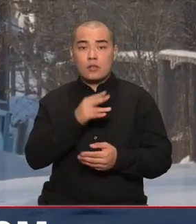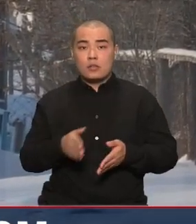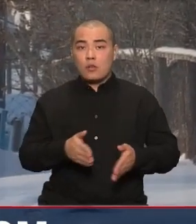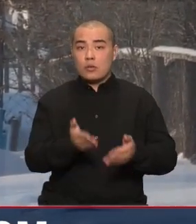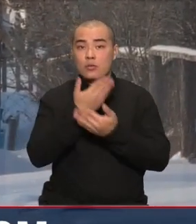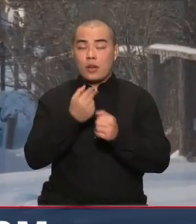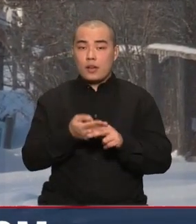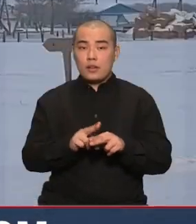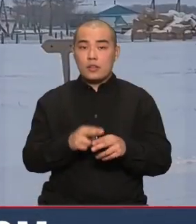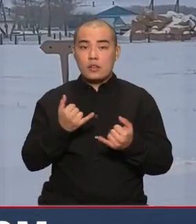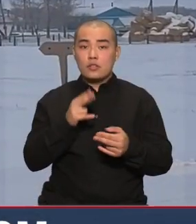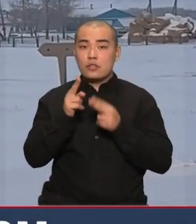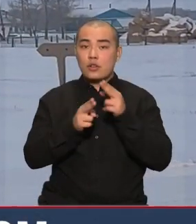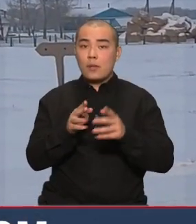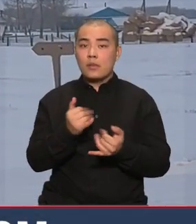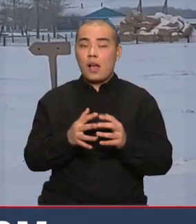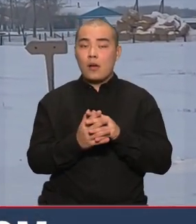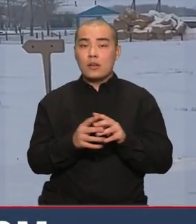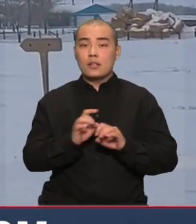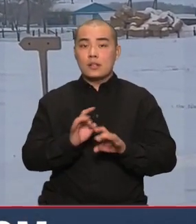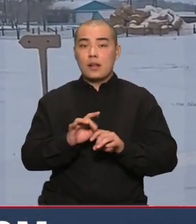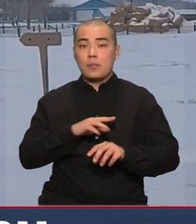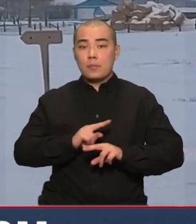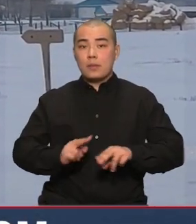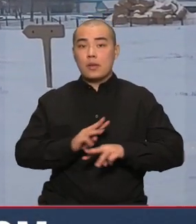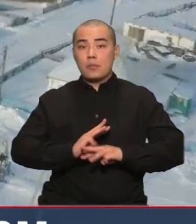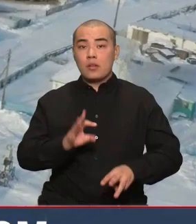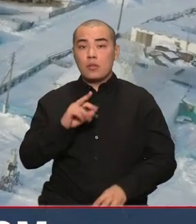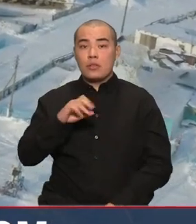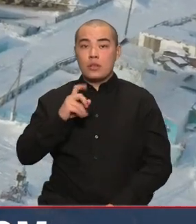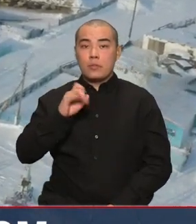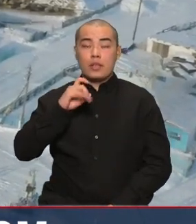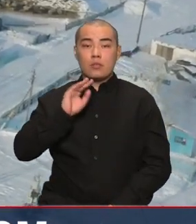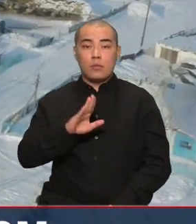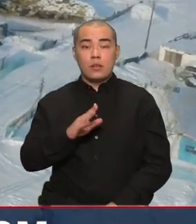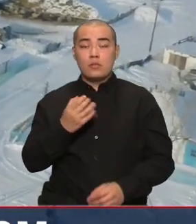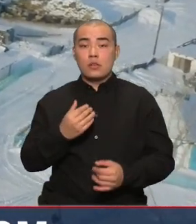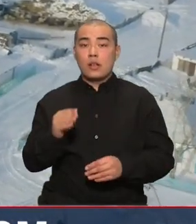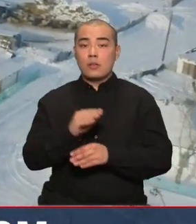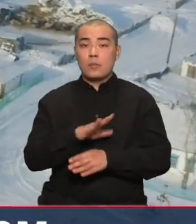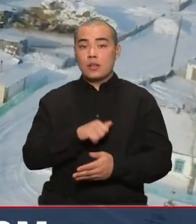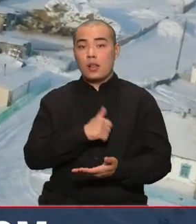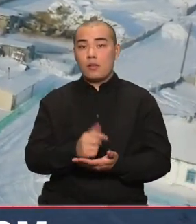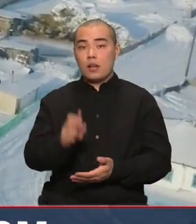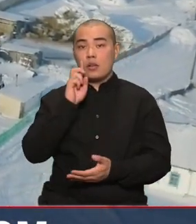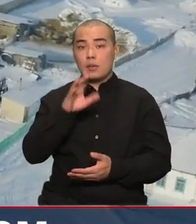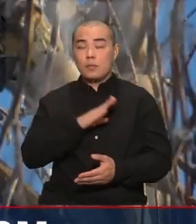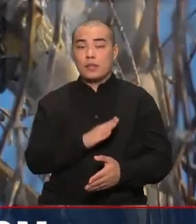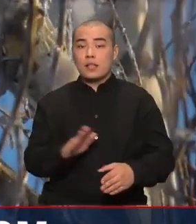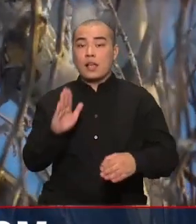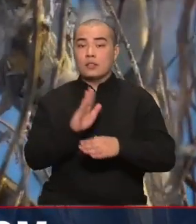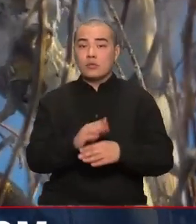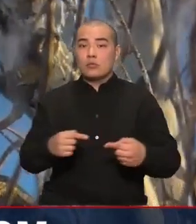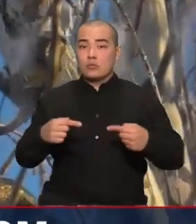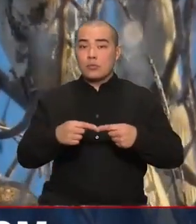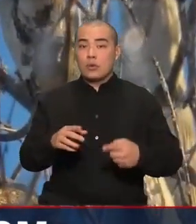дорог. Такой топ-жалоб от сельчан озвучил премьер-министр Олжас Бектенов. Между тем, главой государства перед правительством поставлена